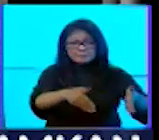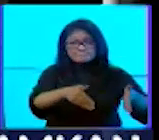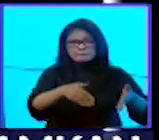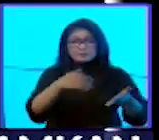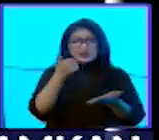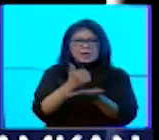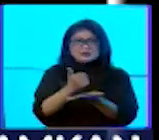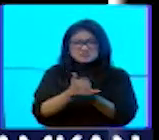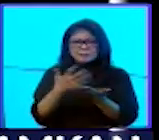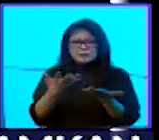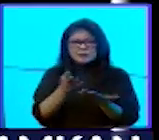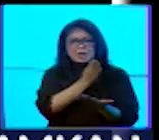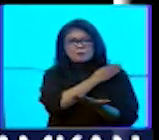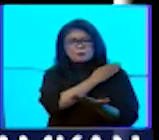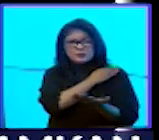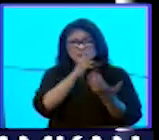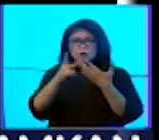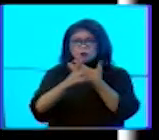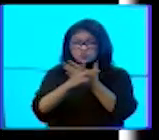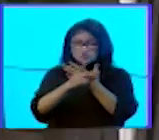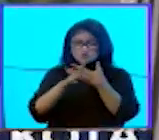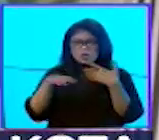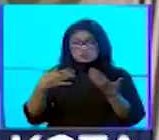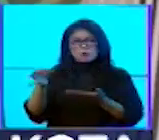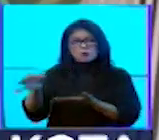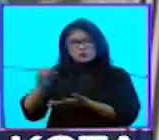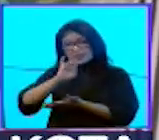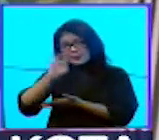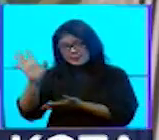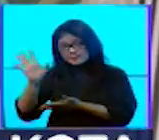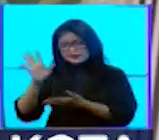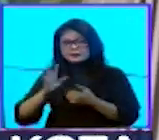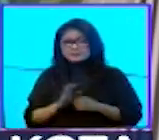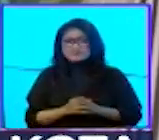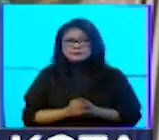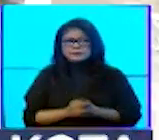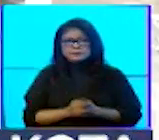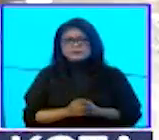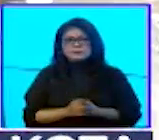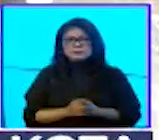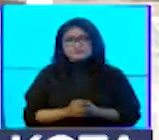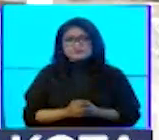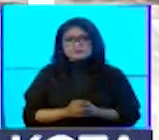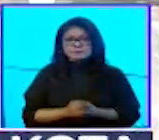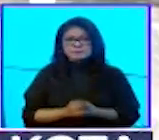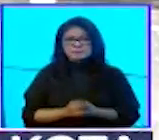Kabupaten Kudus serta jenazah kiriman dari luar kota yang dikebumikan di Kudus.